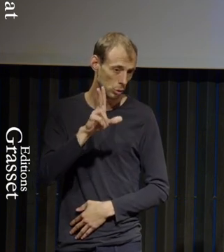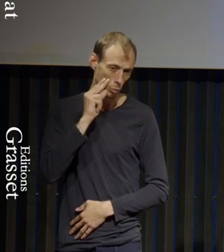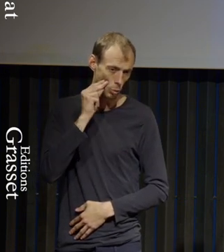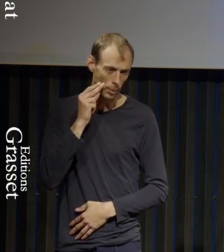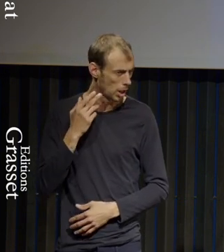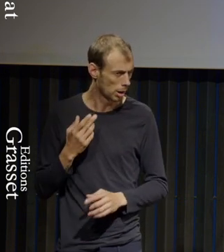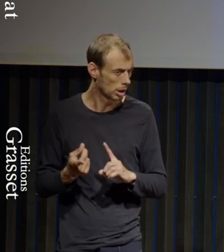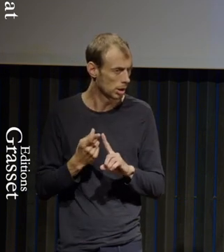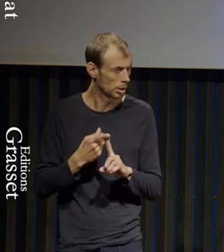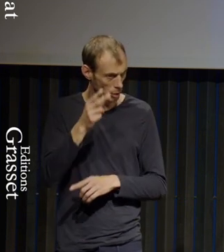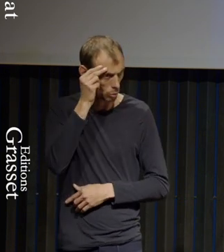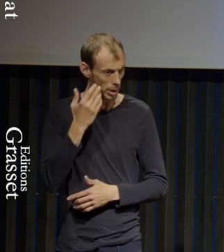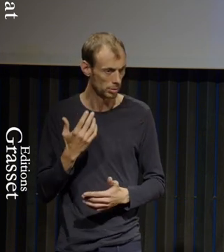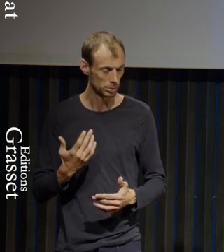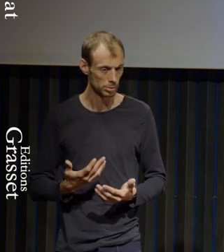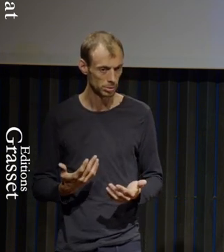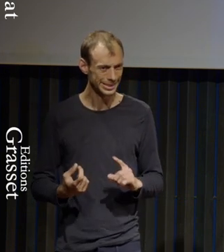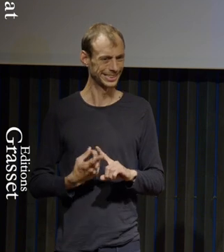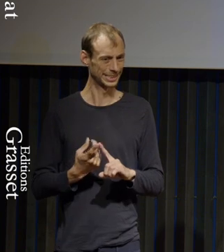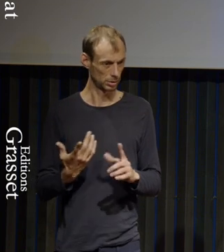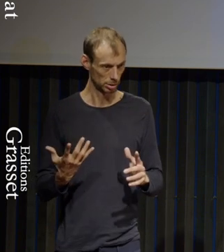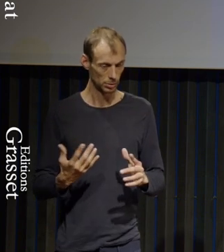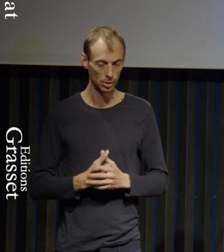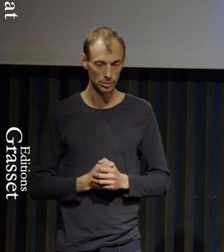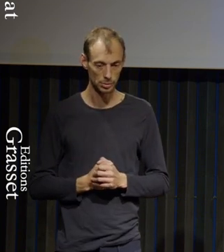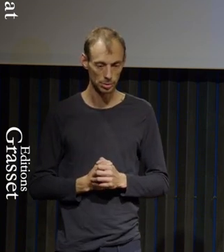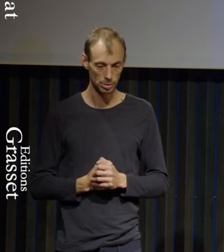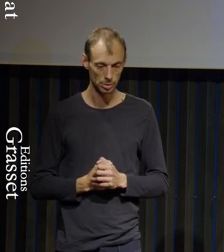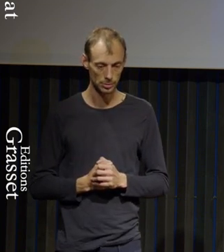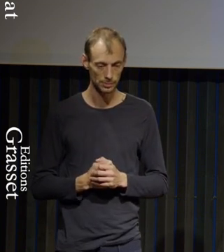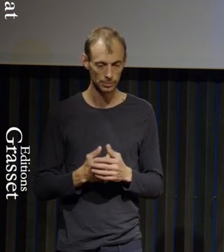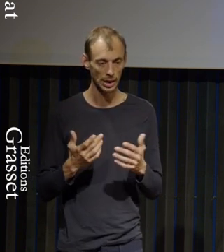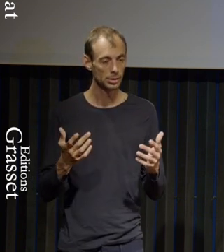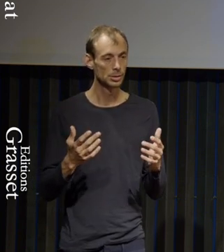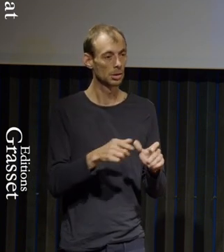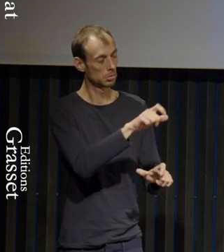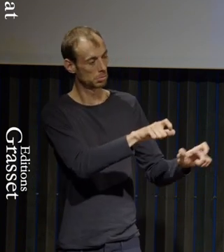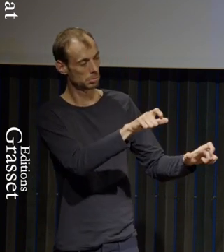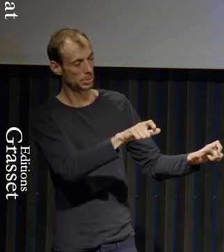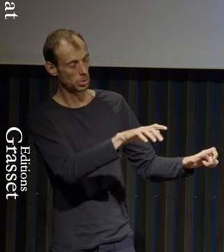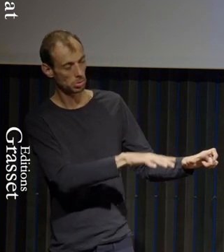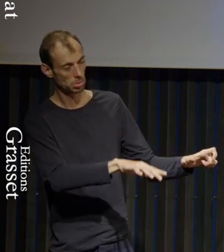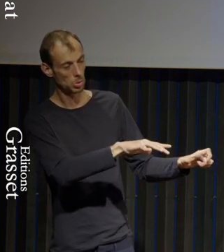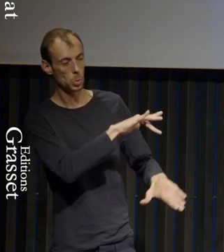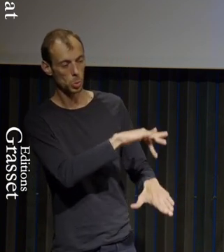c'est de se demander, en fait, de quelle façon nous devons considérer les personnes souffrant de troubles